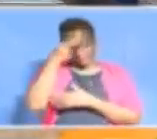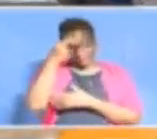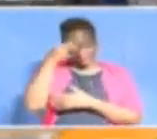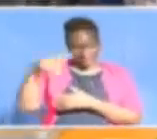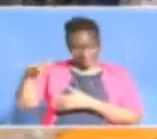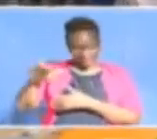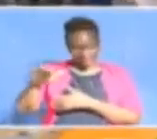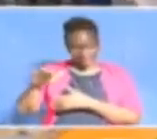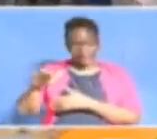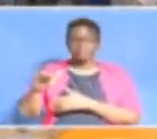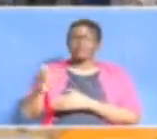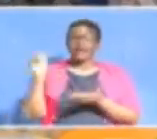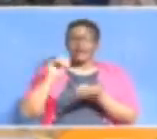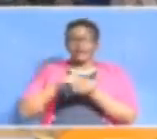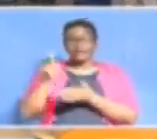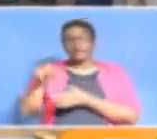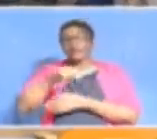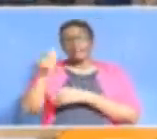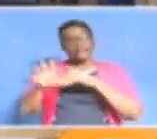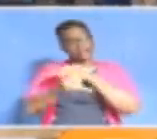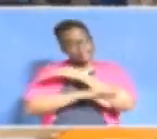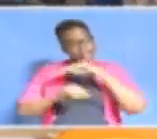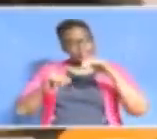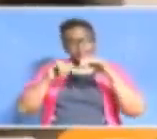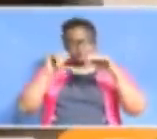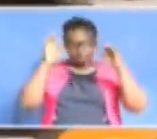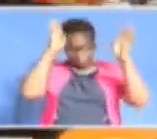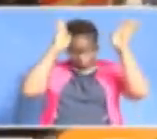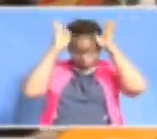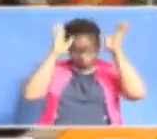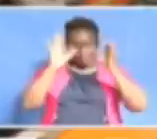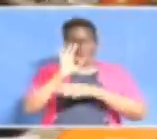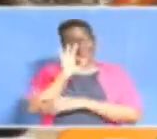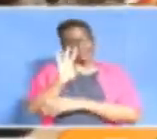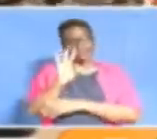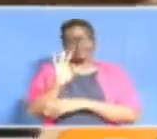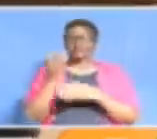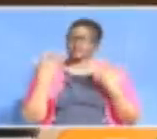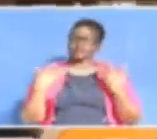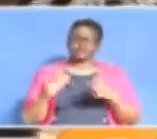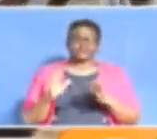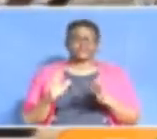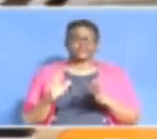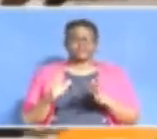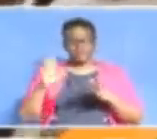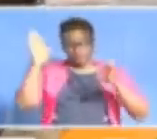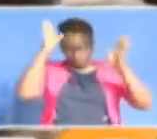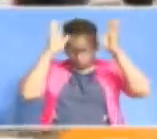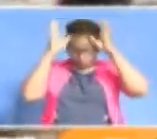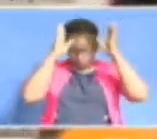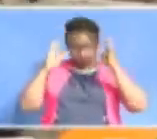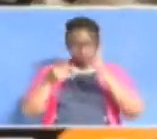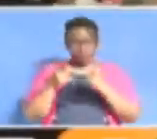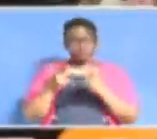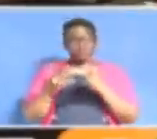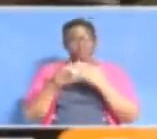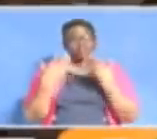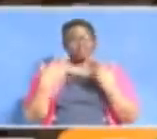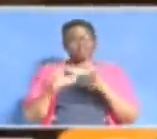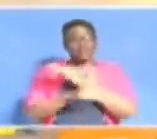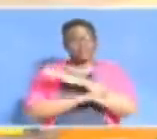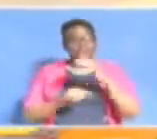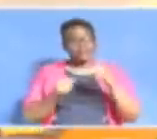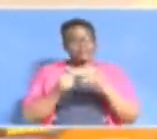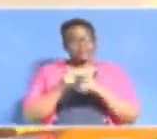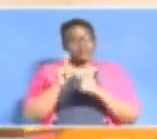Huyo mwingine pia akaibiwa. Nimeibiwa punda tatu. Hizi punda zimeanza kuibiwa since vichinjio zifunguliwe. Tu wanaimba